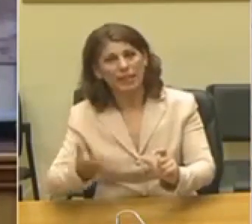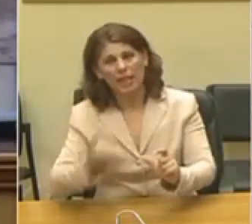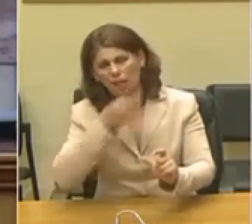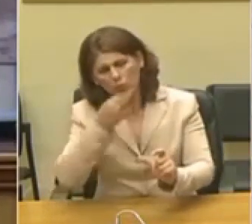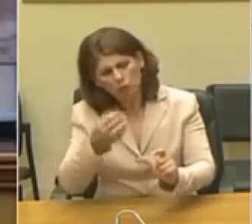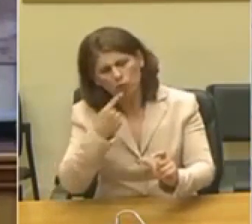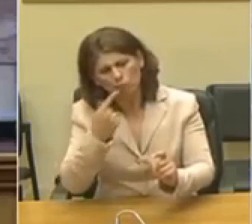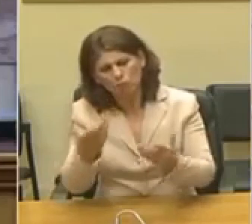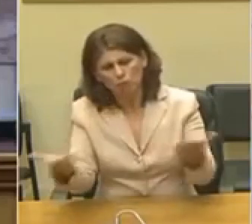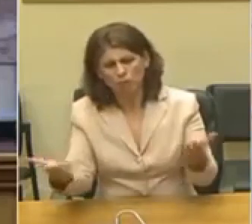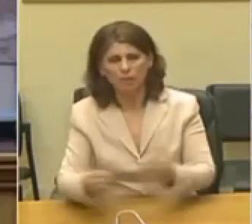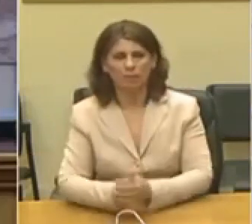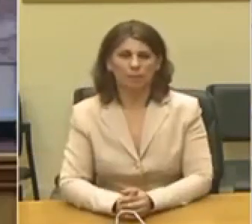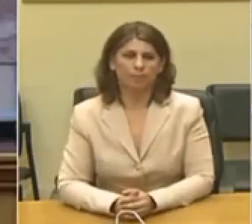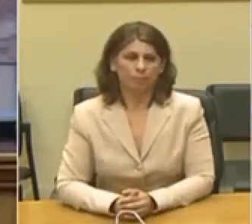είπα.